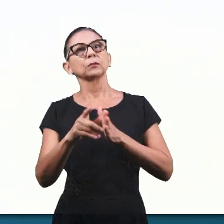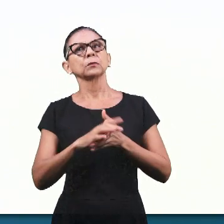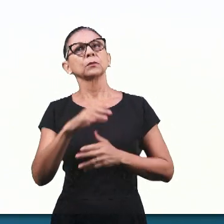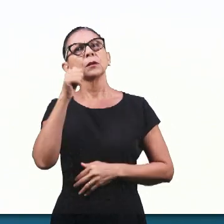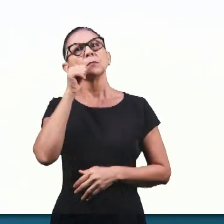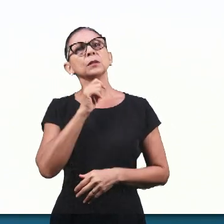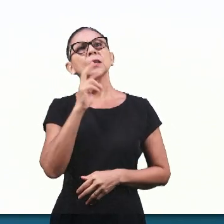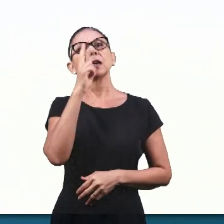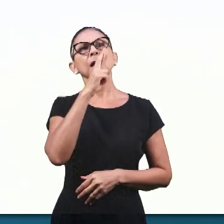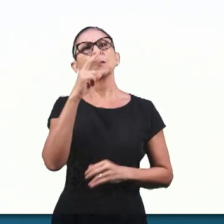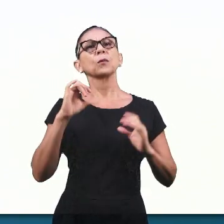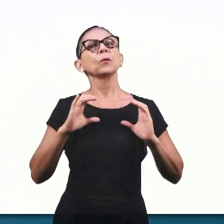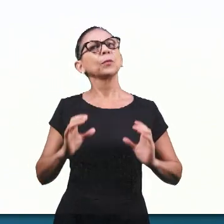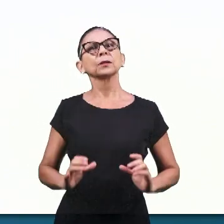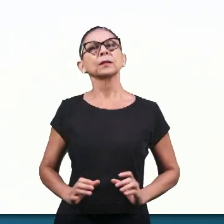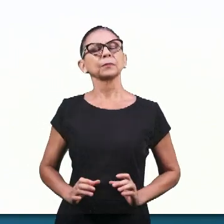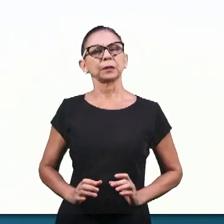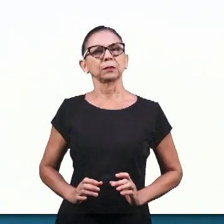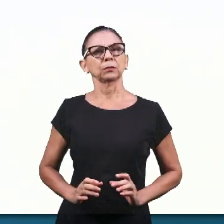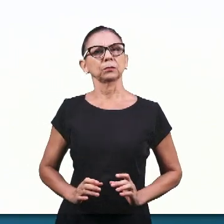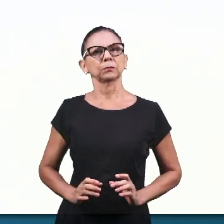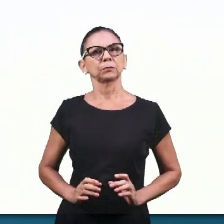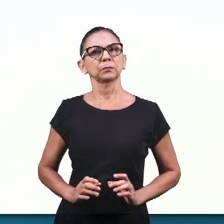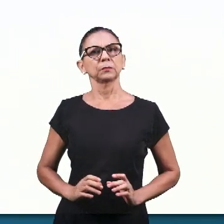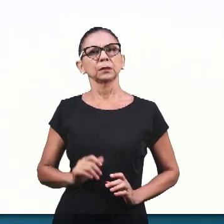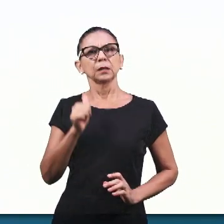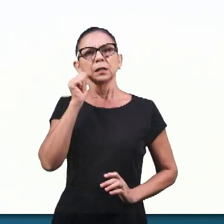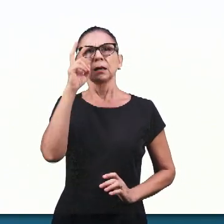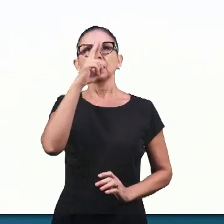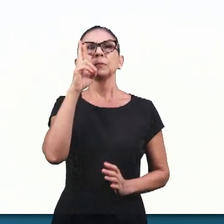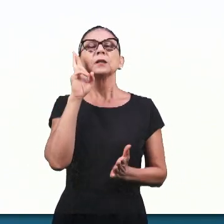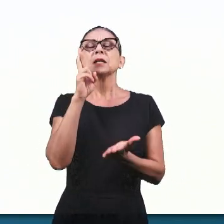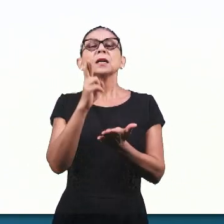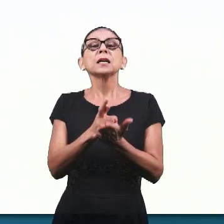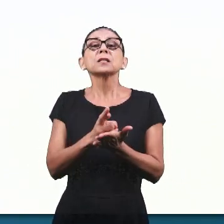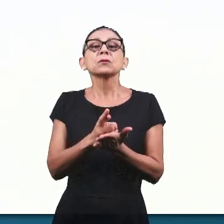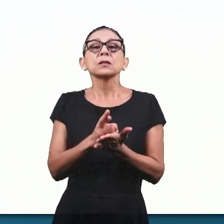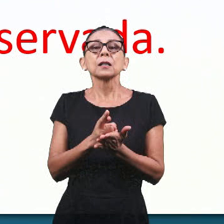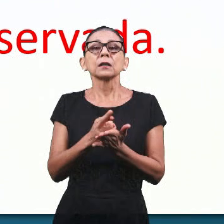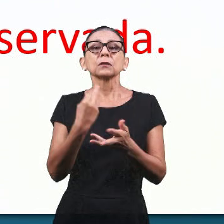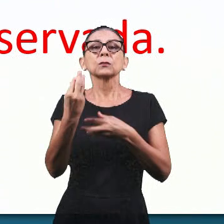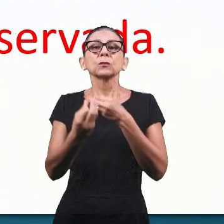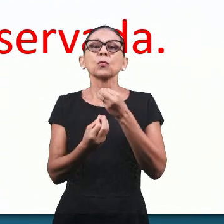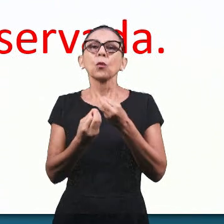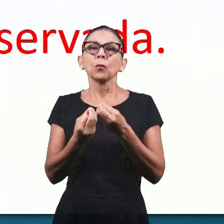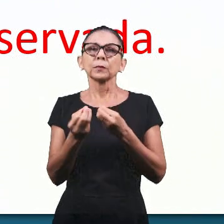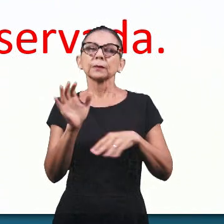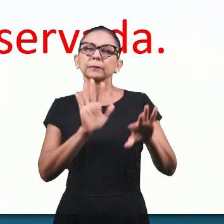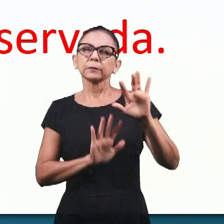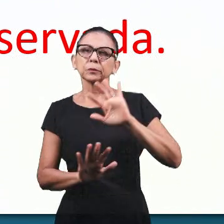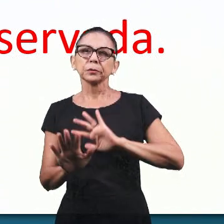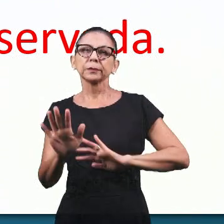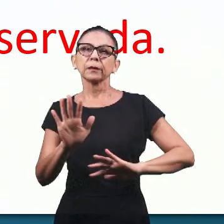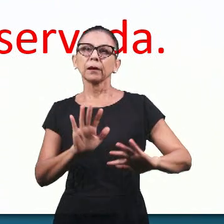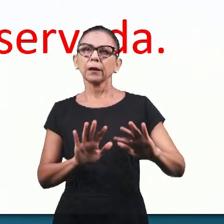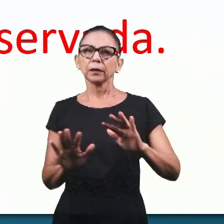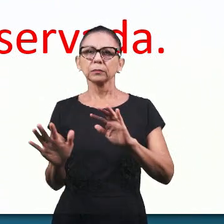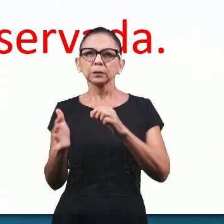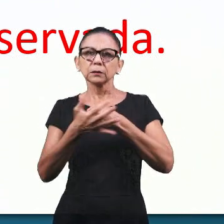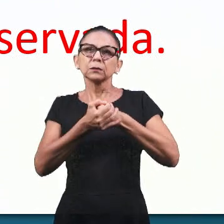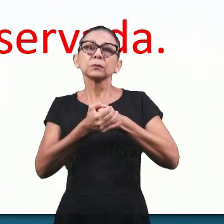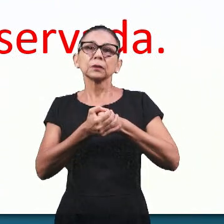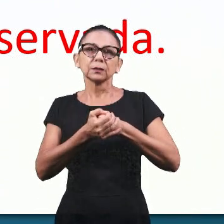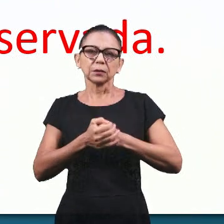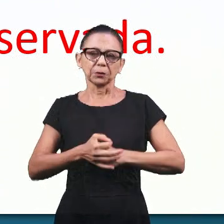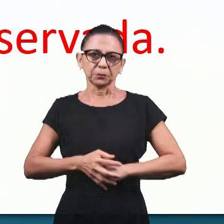est comment on voit prophétiquement la position de Rahab comme résultat du fait qu'elle a été préservée. Quel a été